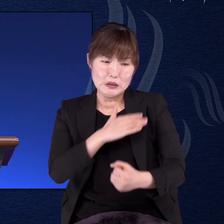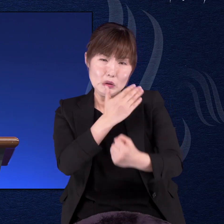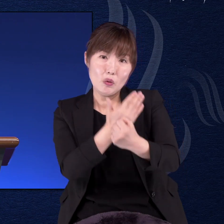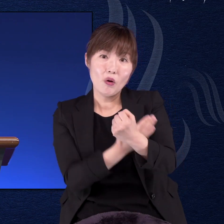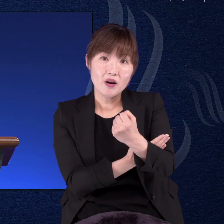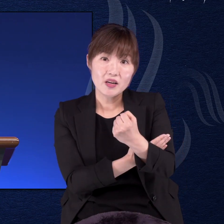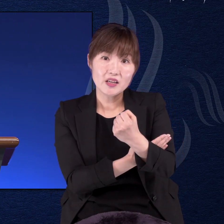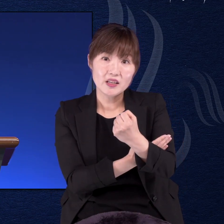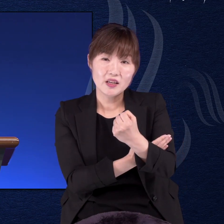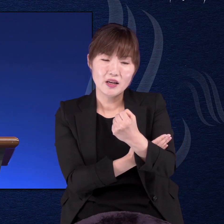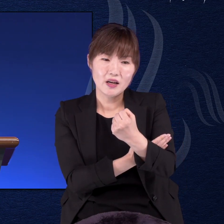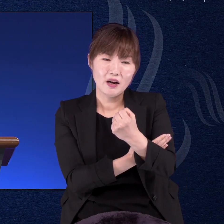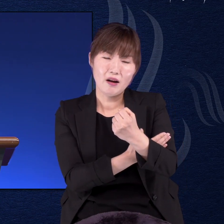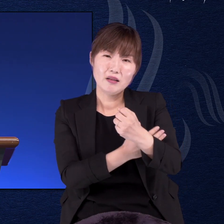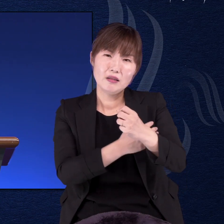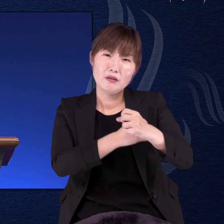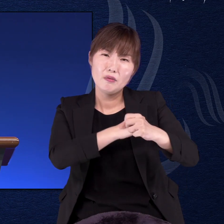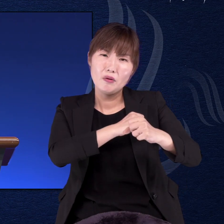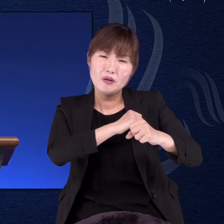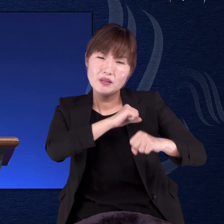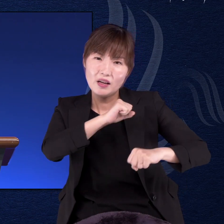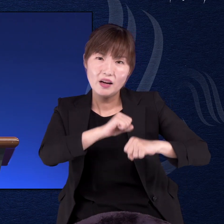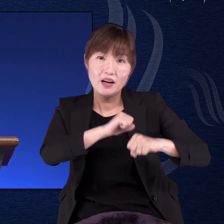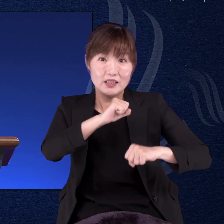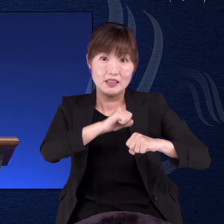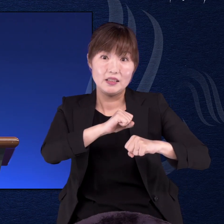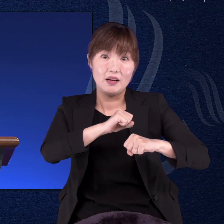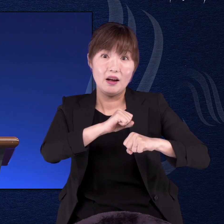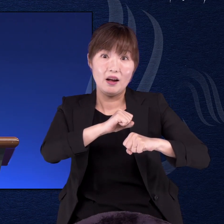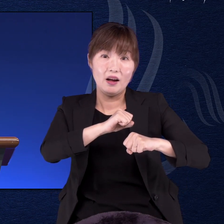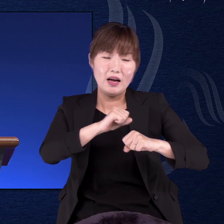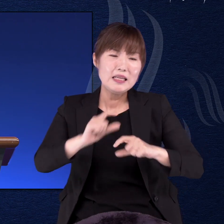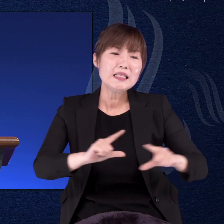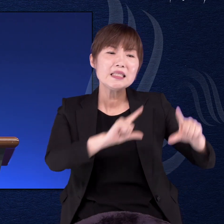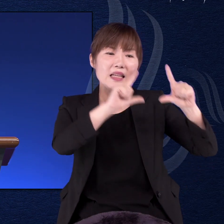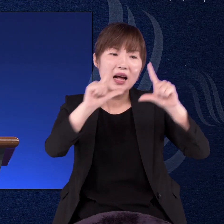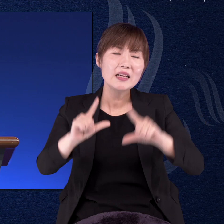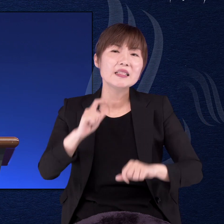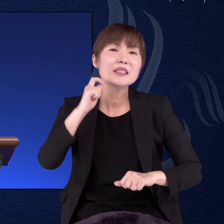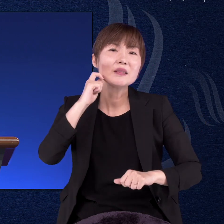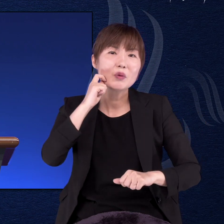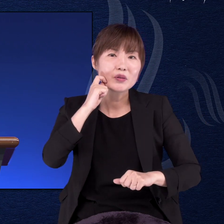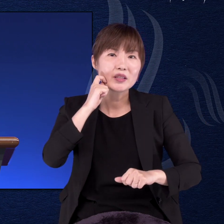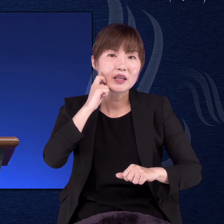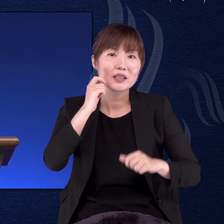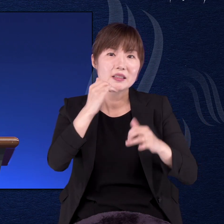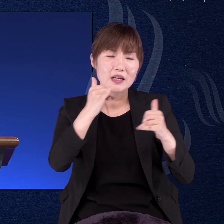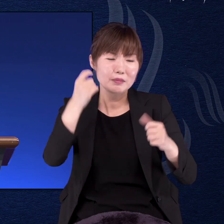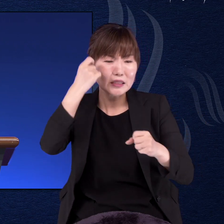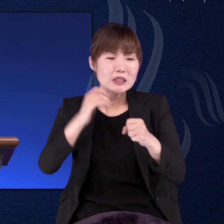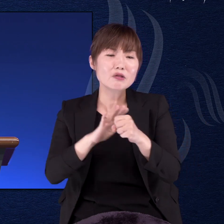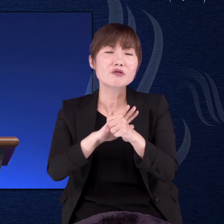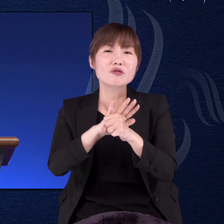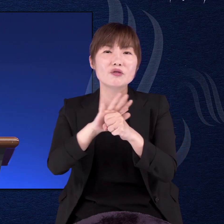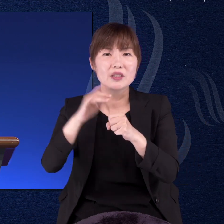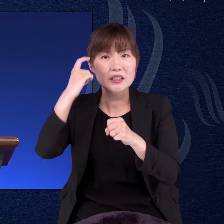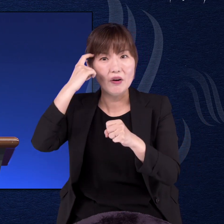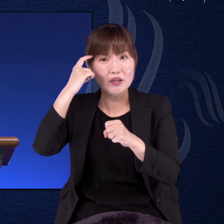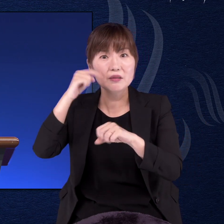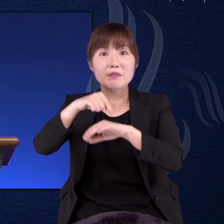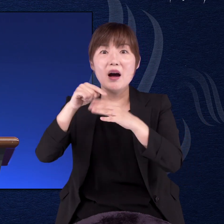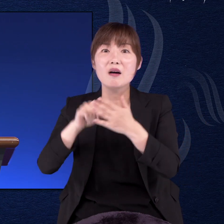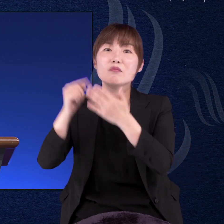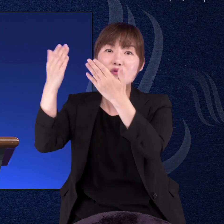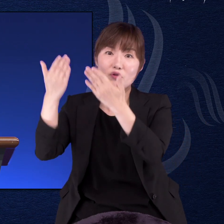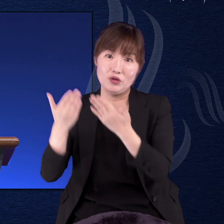아이들에 대한 마음, 그게 하나님이 저한테 주신 달란트라고 생각하고, 그 아이들이